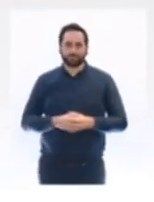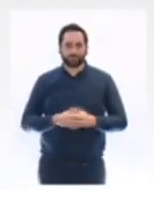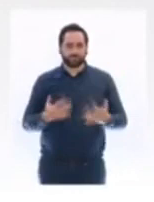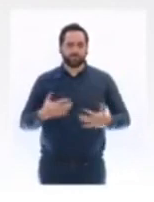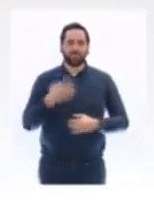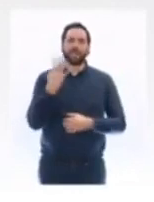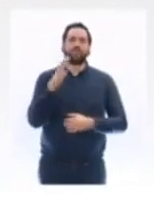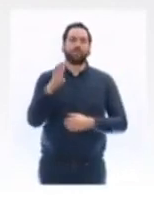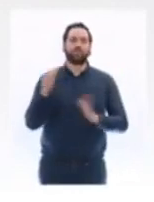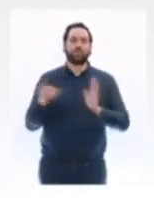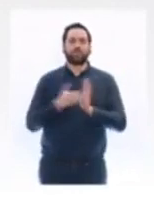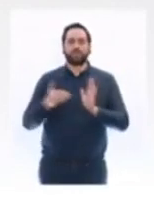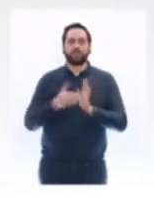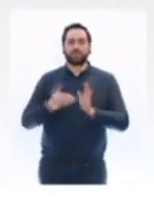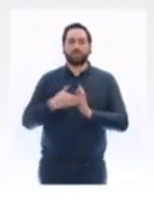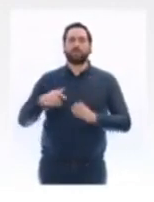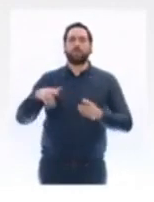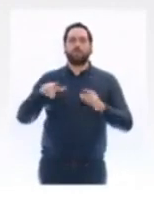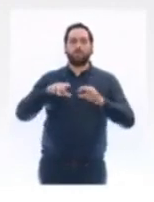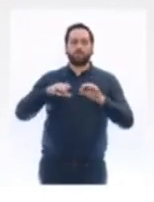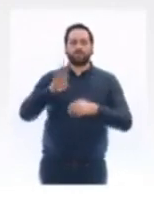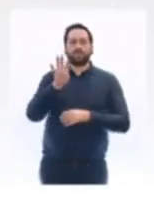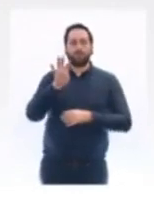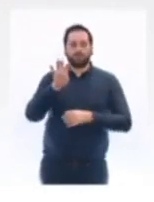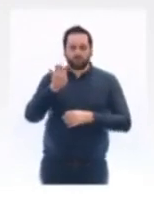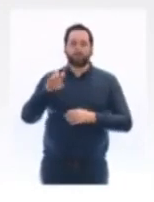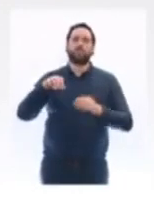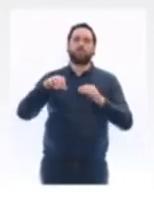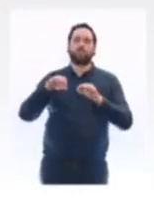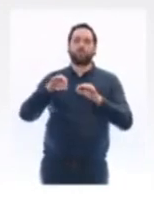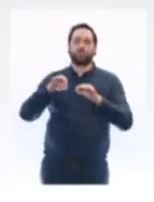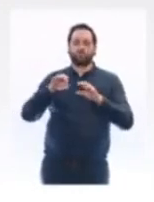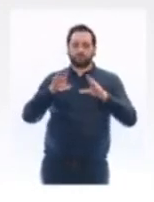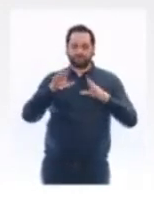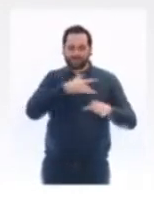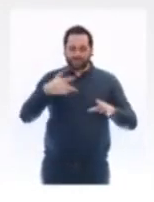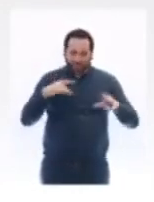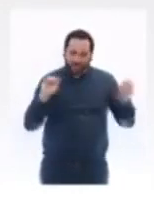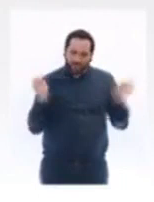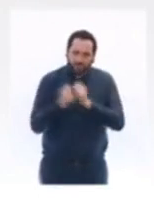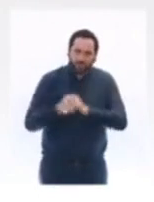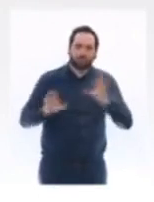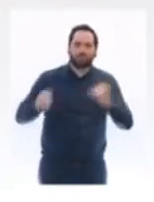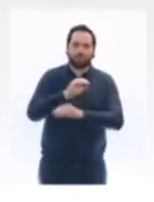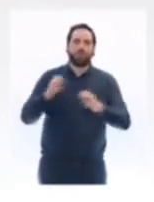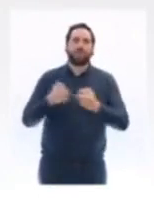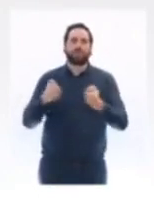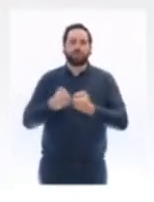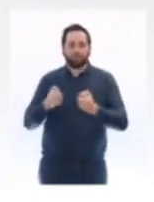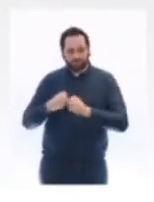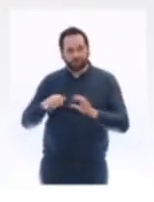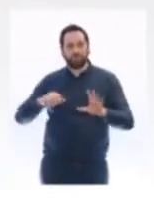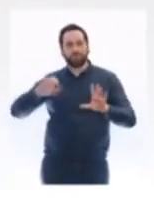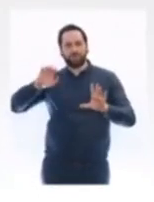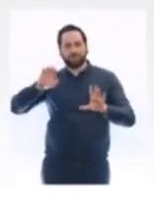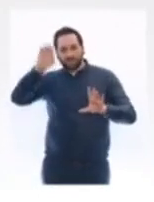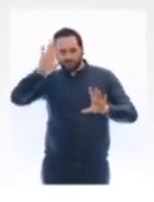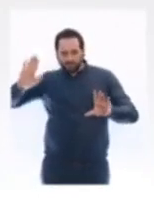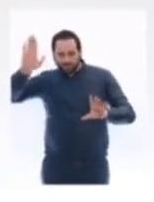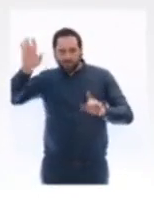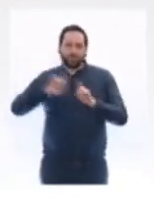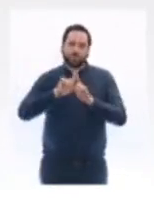tout le territoire d'amorcer une déprogrammation qui est proportionnelle sanitaire dans chaque territoire et